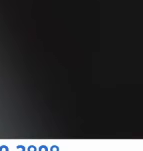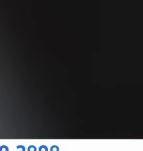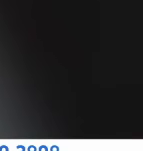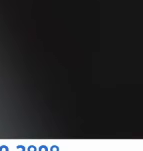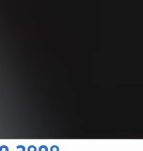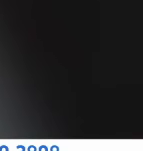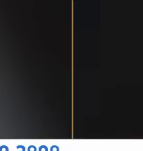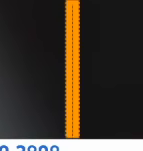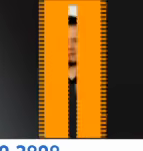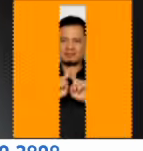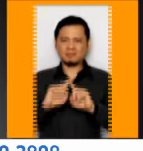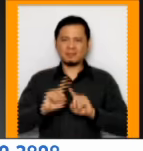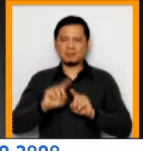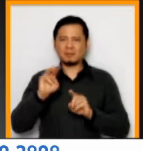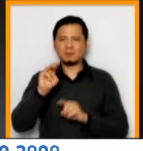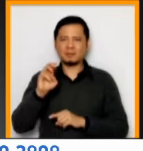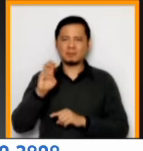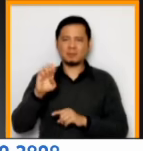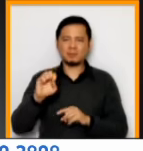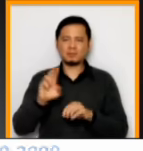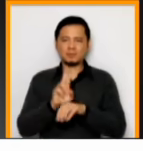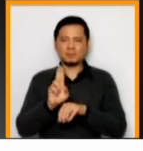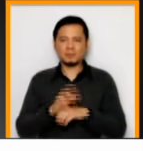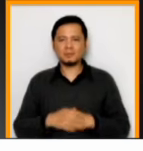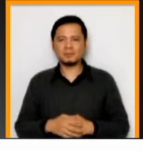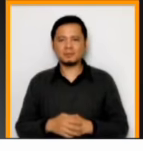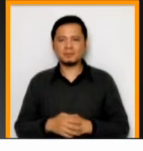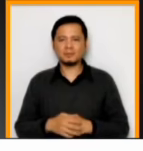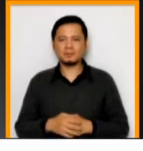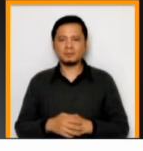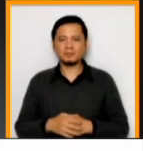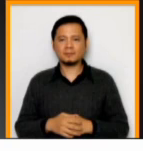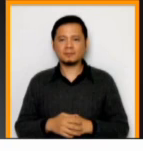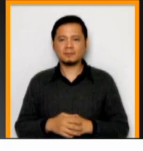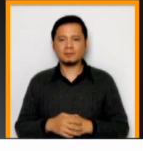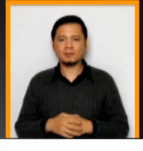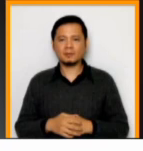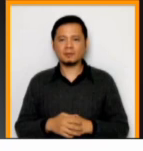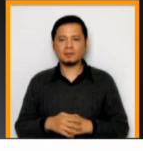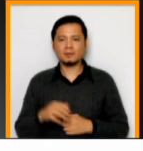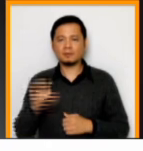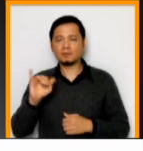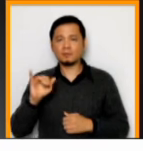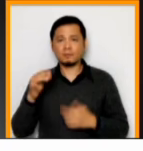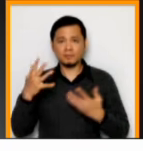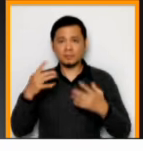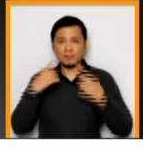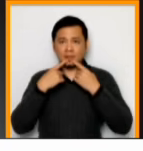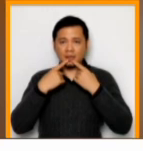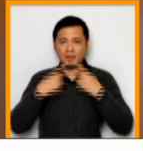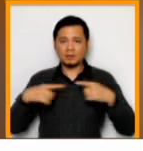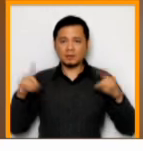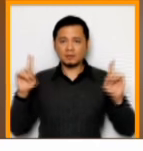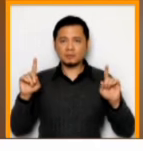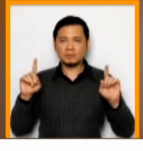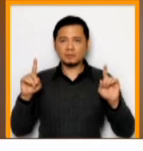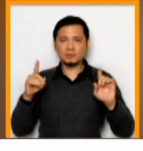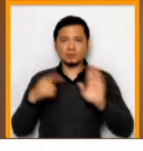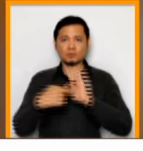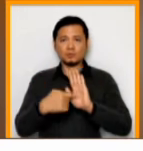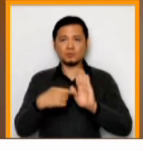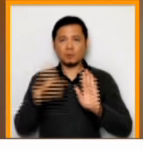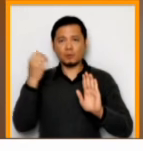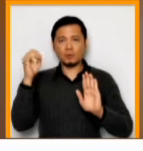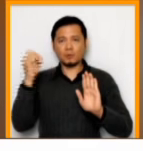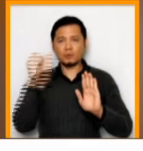Ang moment naman ni na Rabiya Mateo at Miss Thailand Amanda Obdam matapos ang announcement with their orange and blue gowns, peg daw ng super twins na